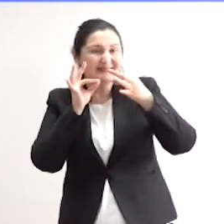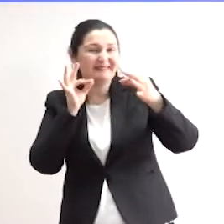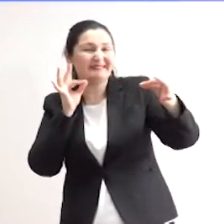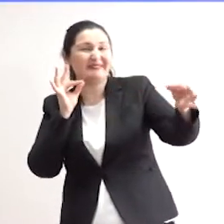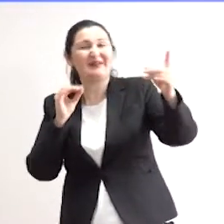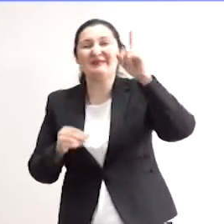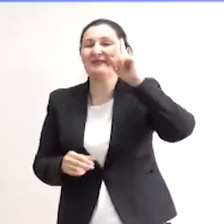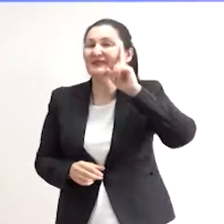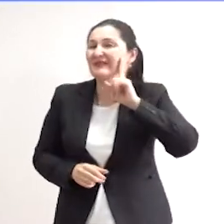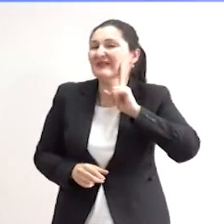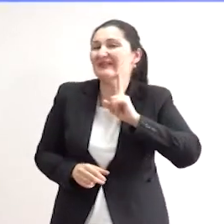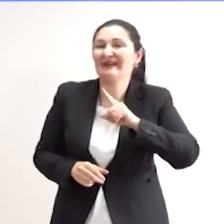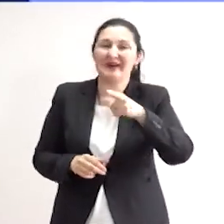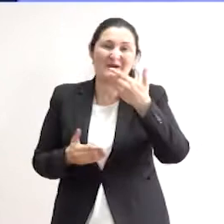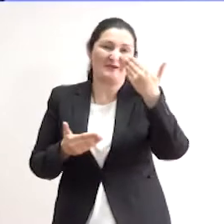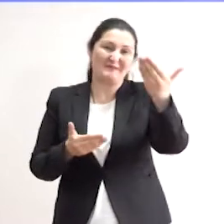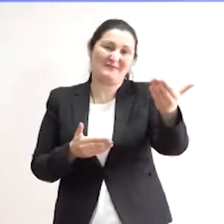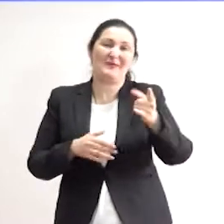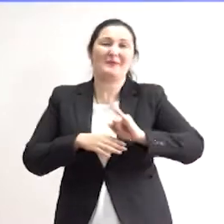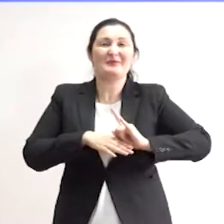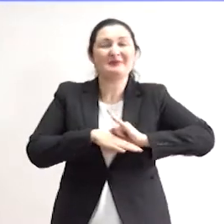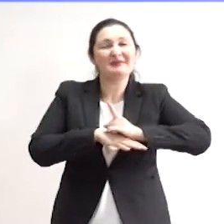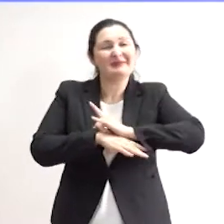ای موش ها می باشد